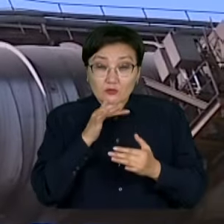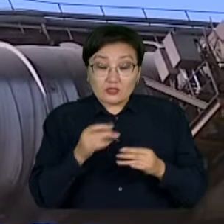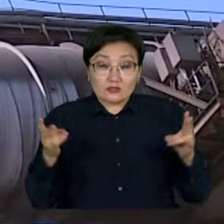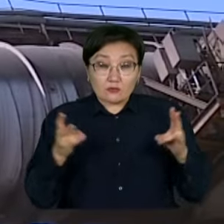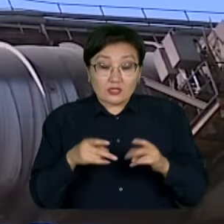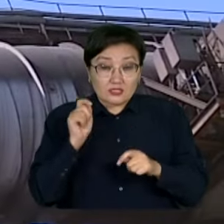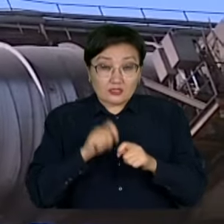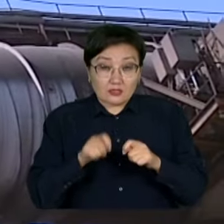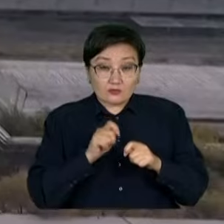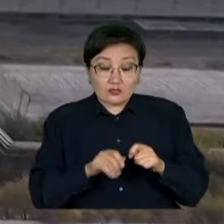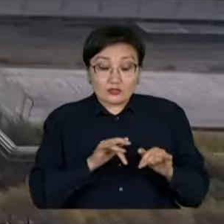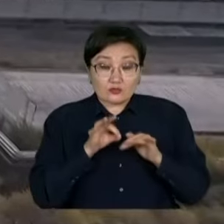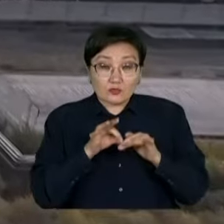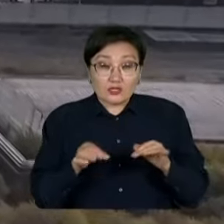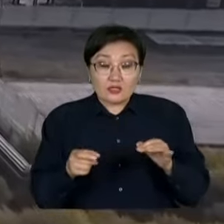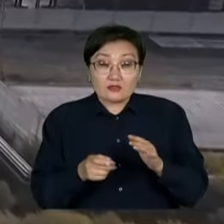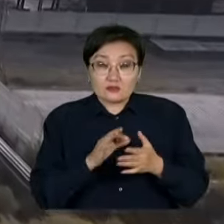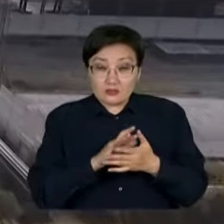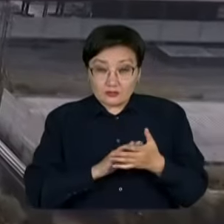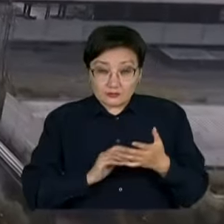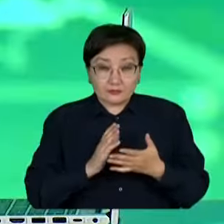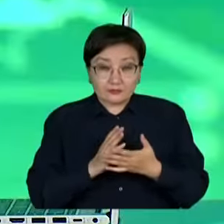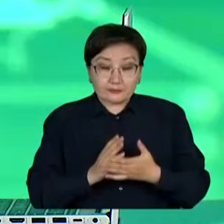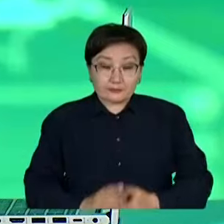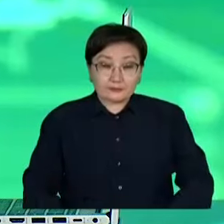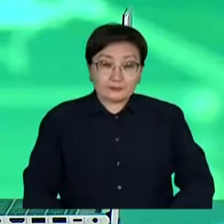тиісті сараптамалар тағайындалды, тергеу амалдары жүргізілуде.